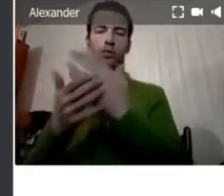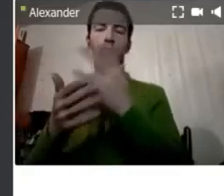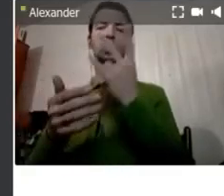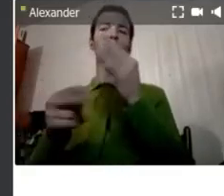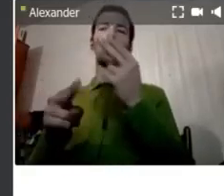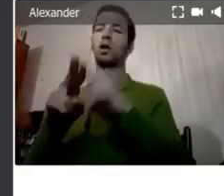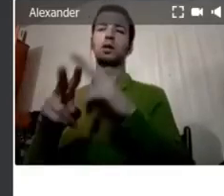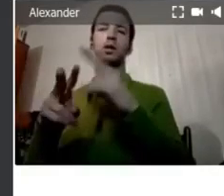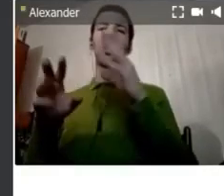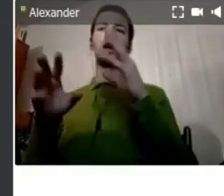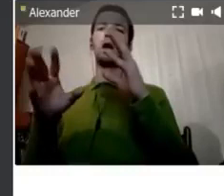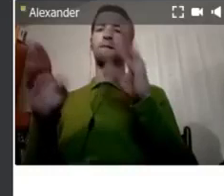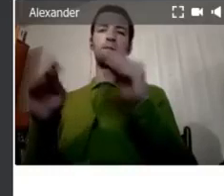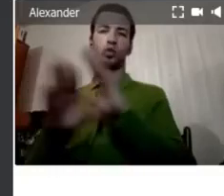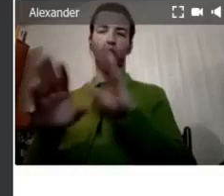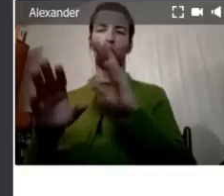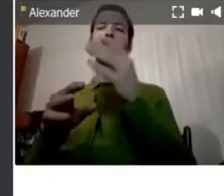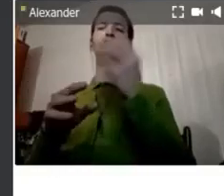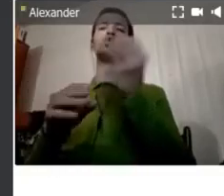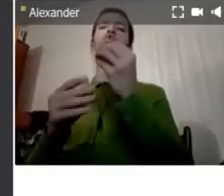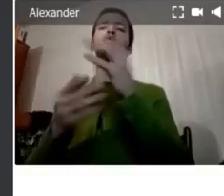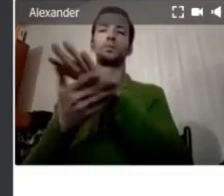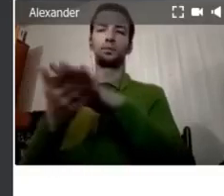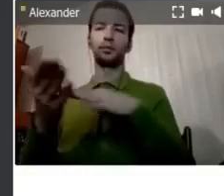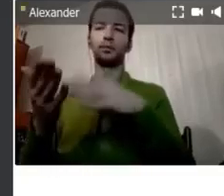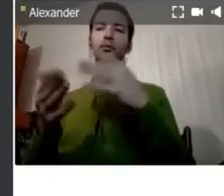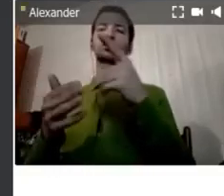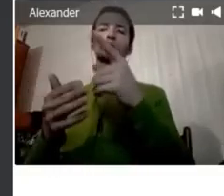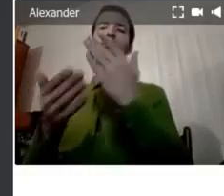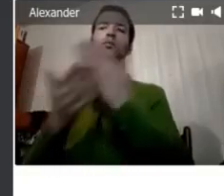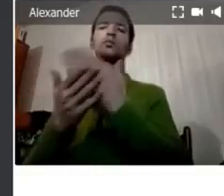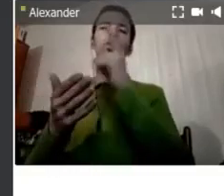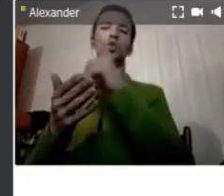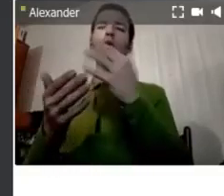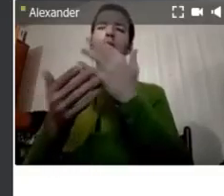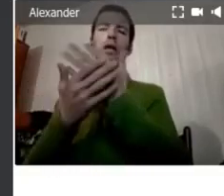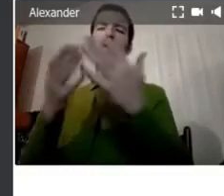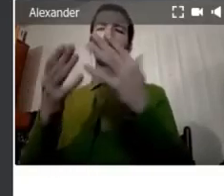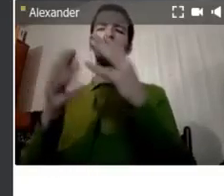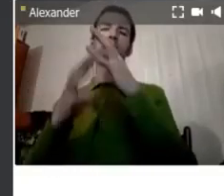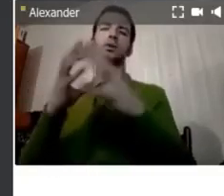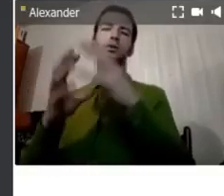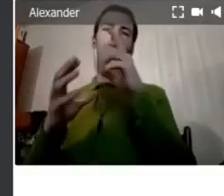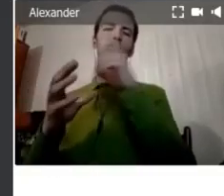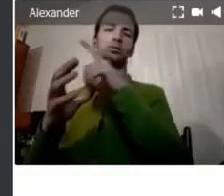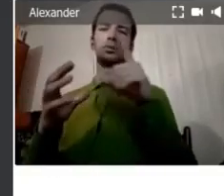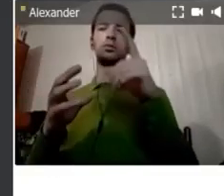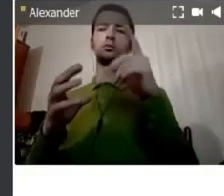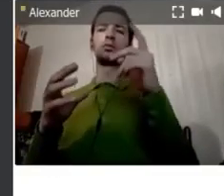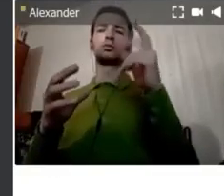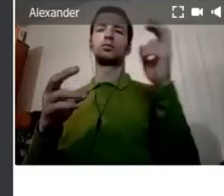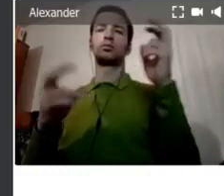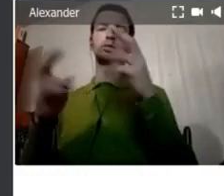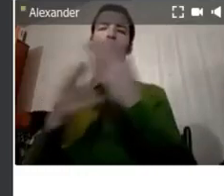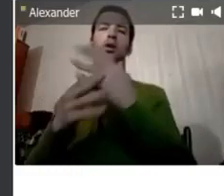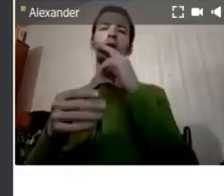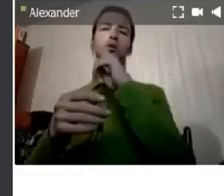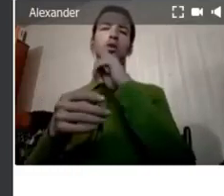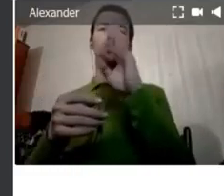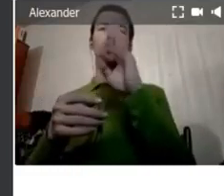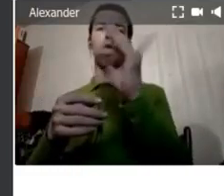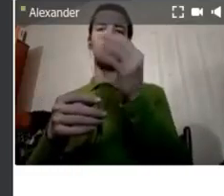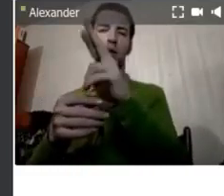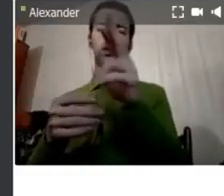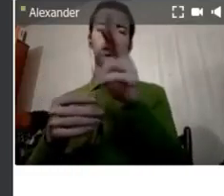латиноамериканские клиенты. Вообще в Латинской Америке одна из самых больших структур, более миллиона человек. Там люди